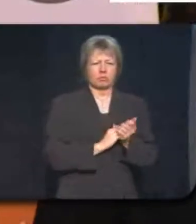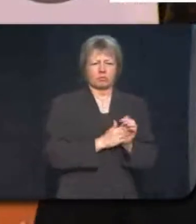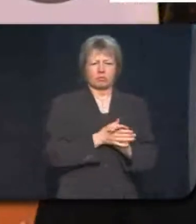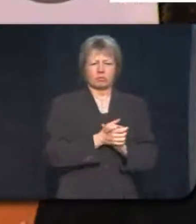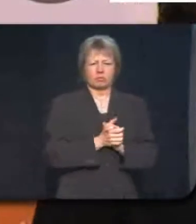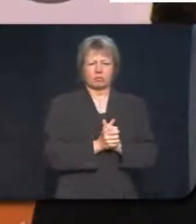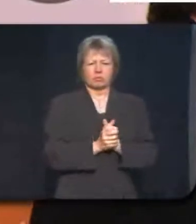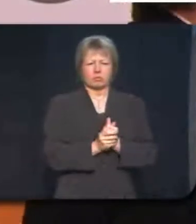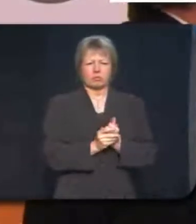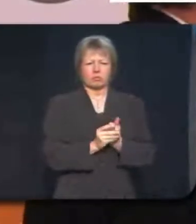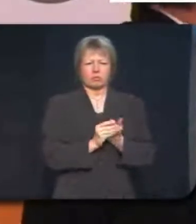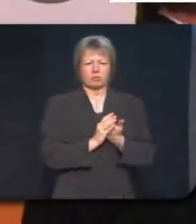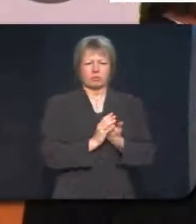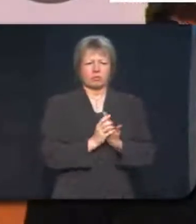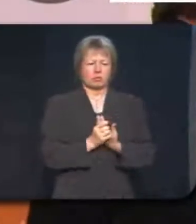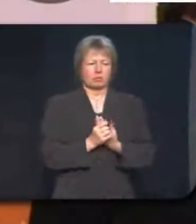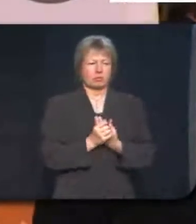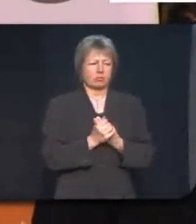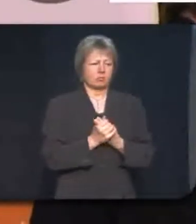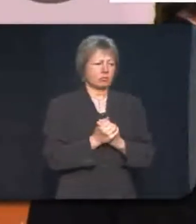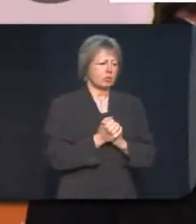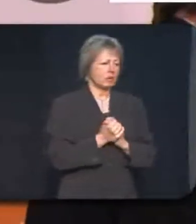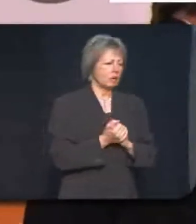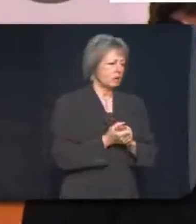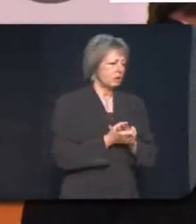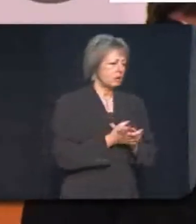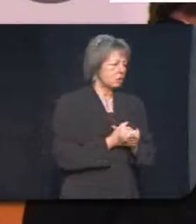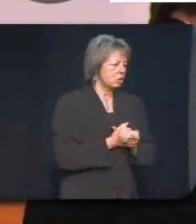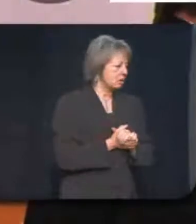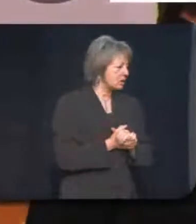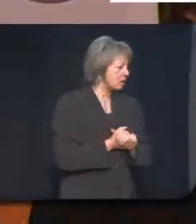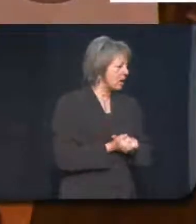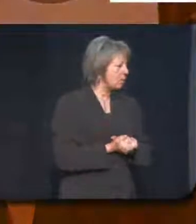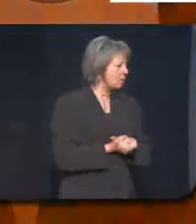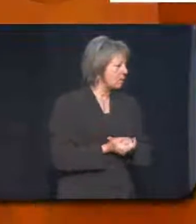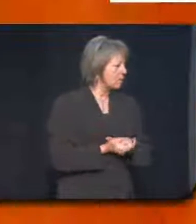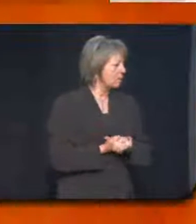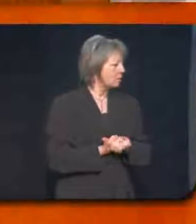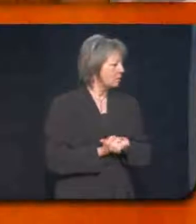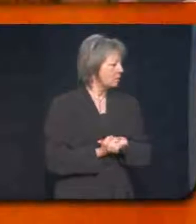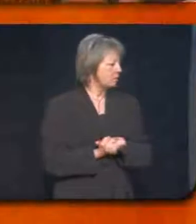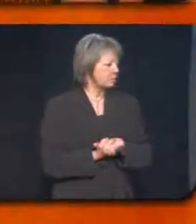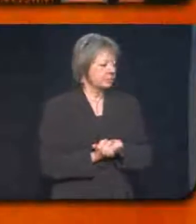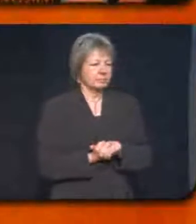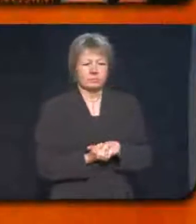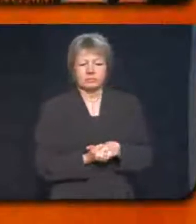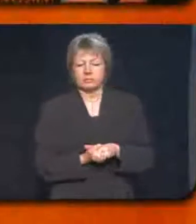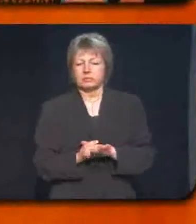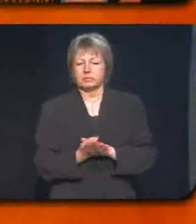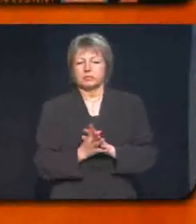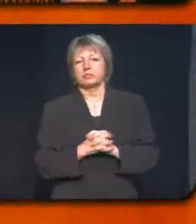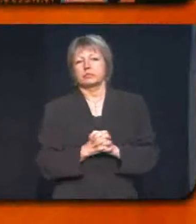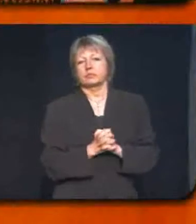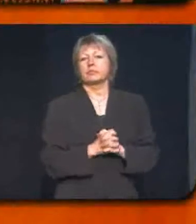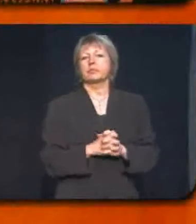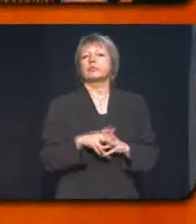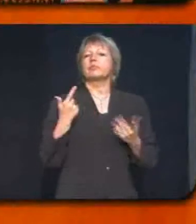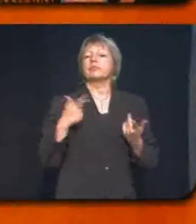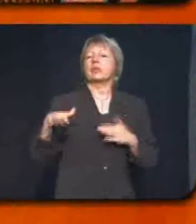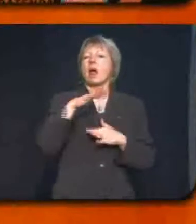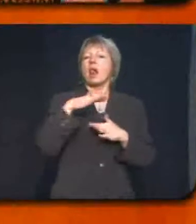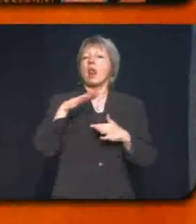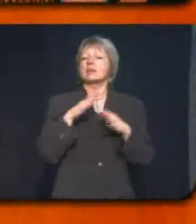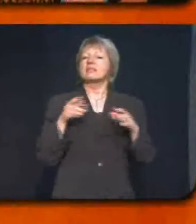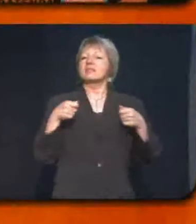dass ich in Berlin mit dem Thema länger beschäftigt hat es gibt dazu auch eine Position des Landesverbands Berlins und